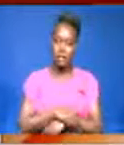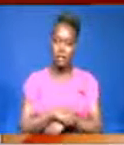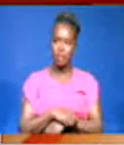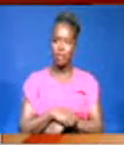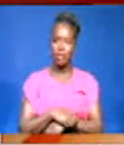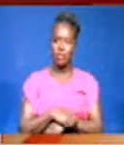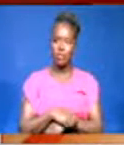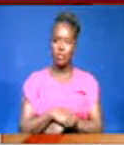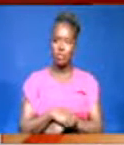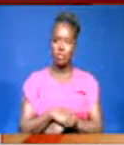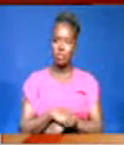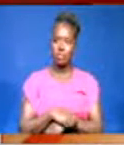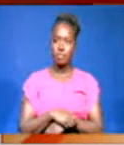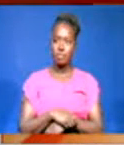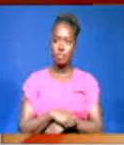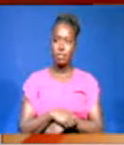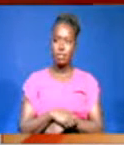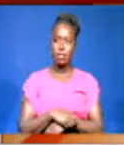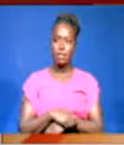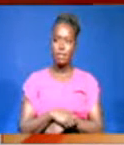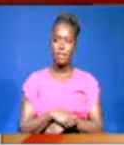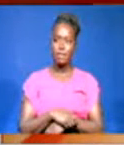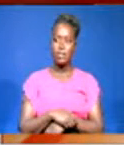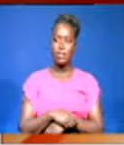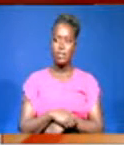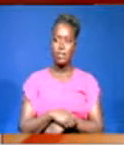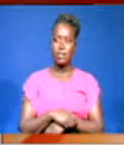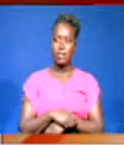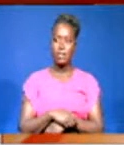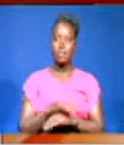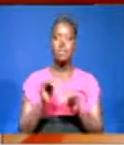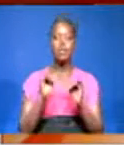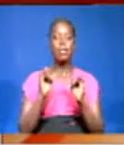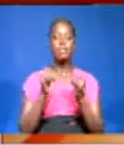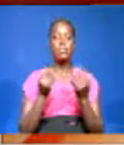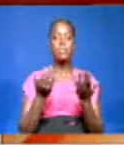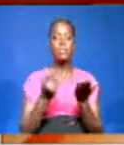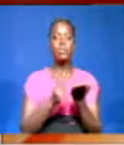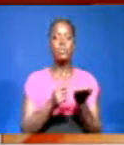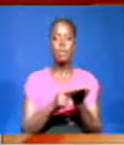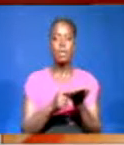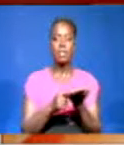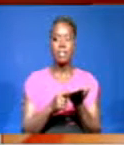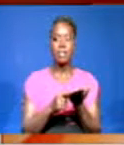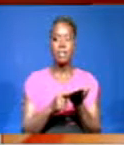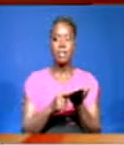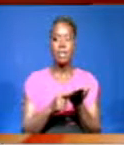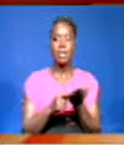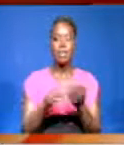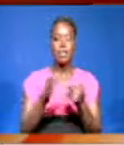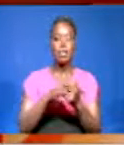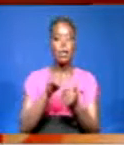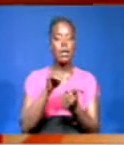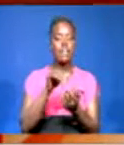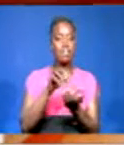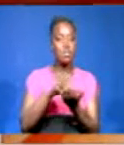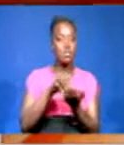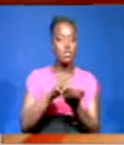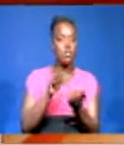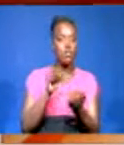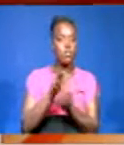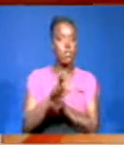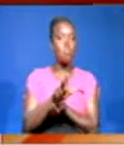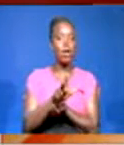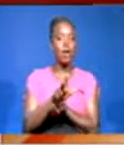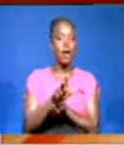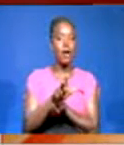Mtazamaji, sasa na kwa taarifa ambayo inazidi kugonga vichwa vya habari nchini Uganda, ambapo visa tisa zaidi vya ugonjwa wa Ebola